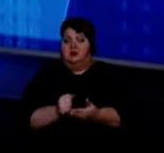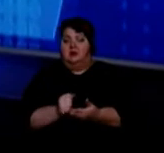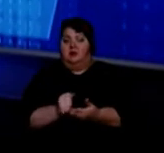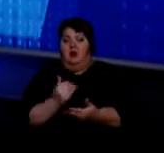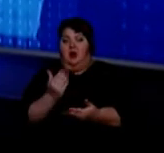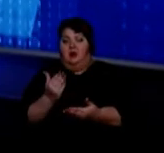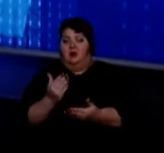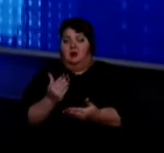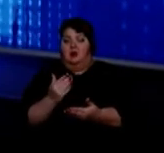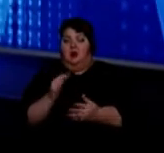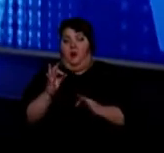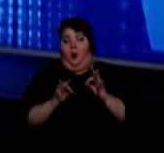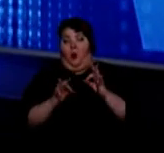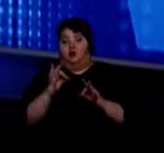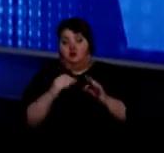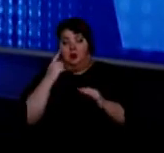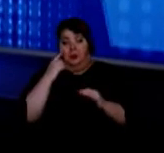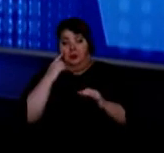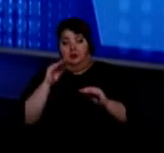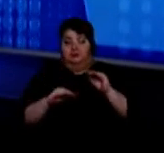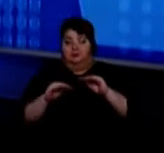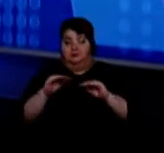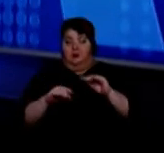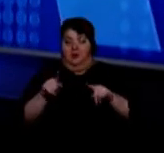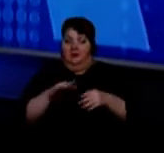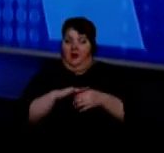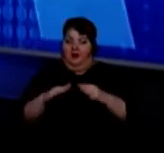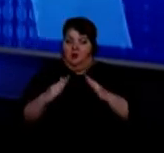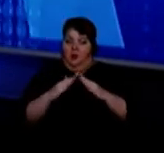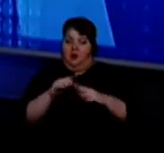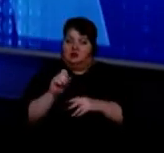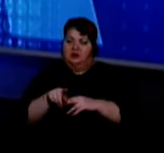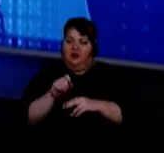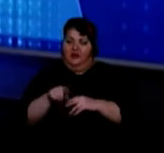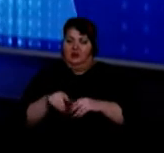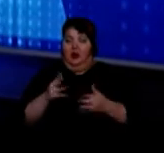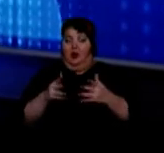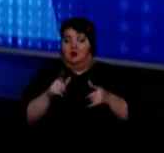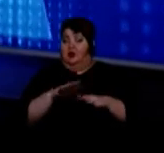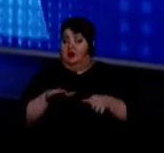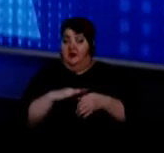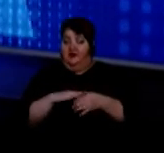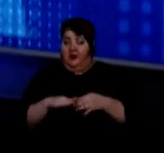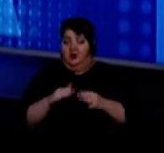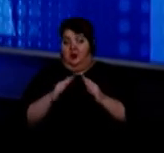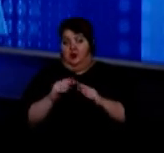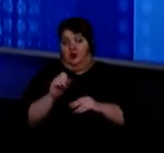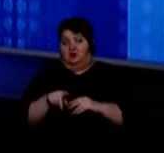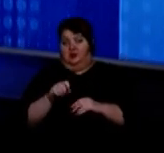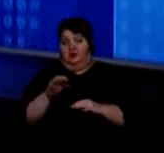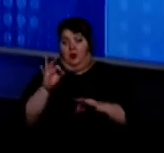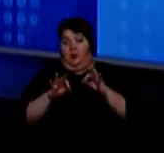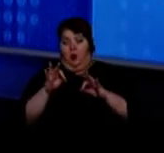Їй начисляються бонуси за те, що вона виконала домашнє завдання. Якщо не виконала домашнє завдання,